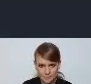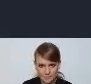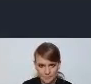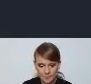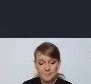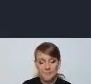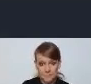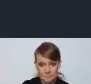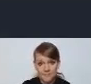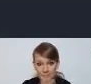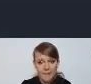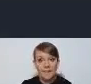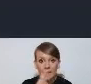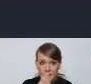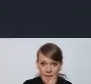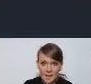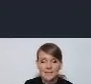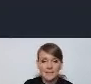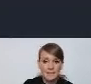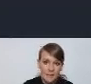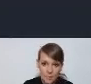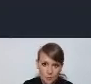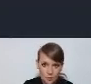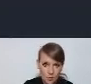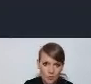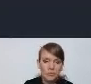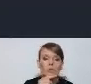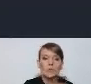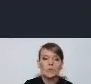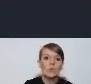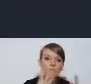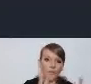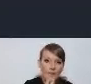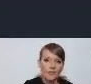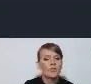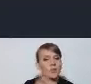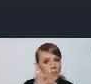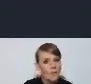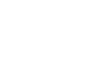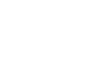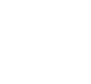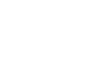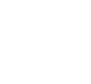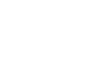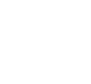stabilizacja w finansach samorządowych jest jednym z najważniejszych elementów.